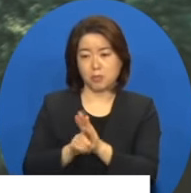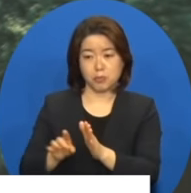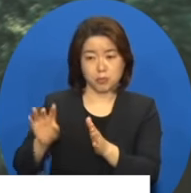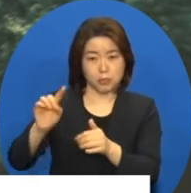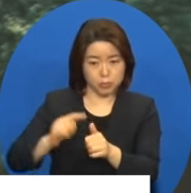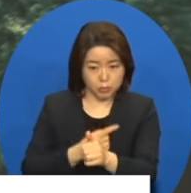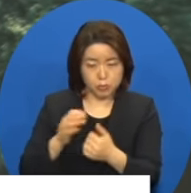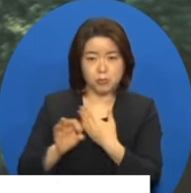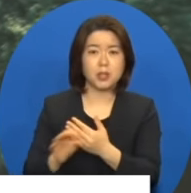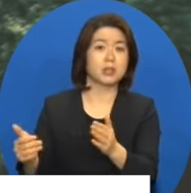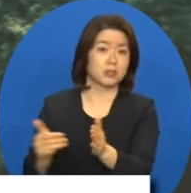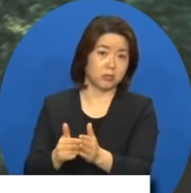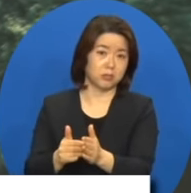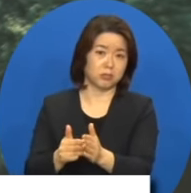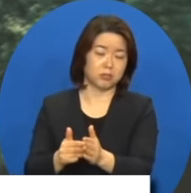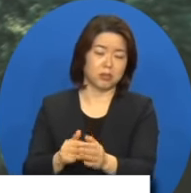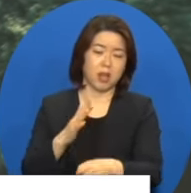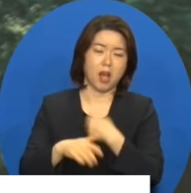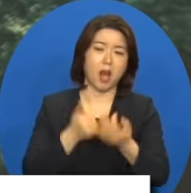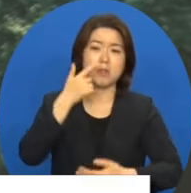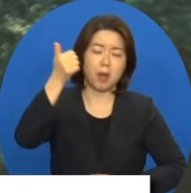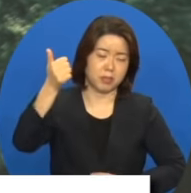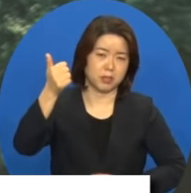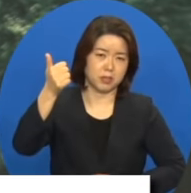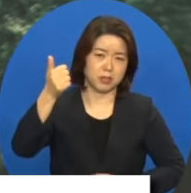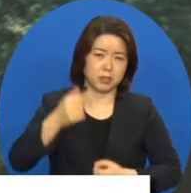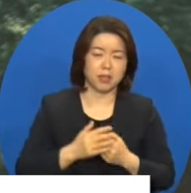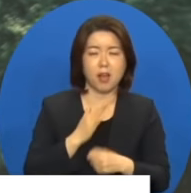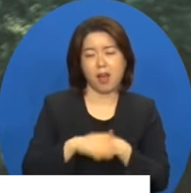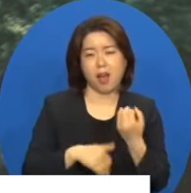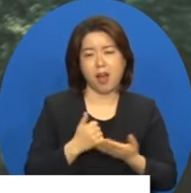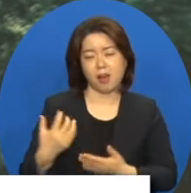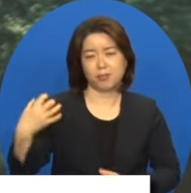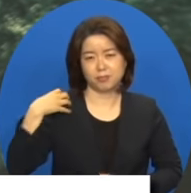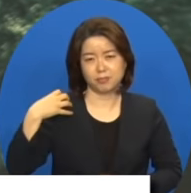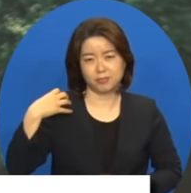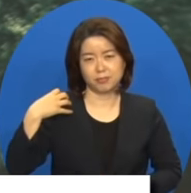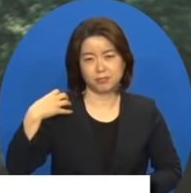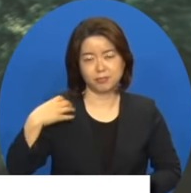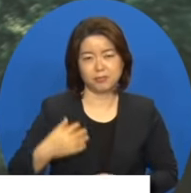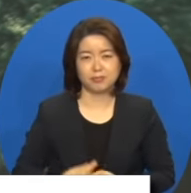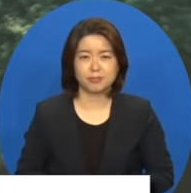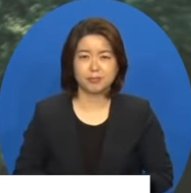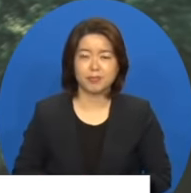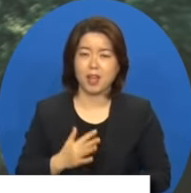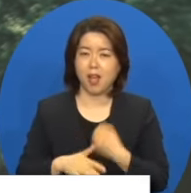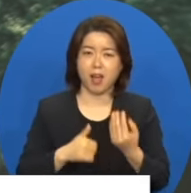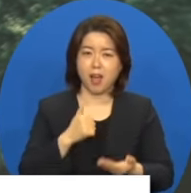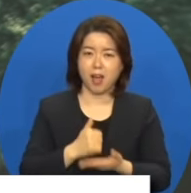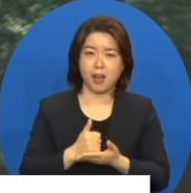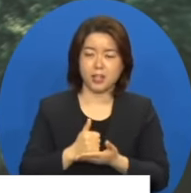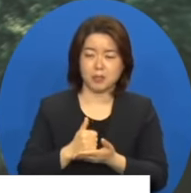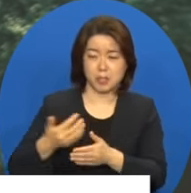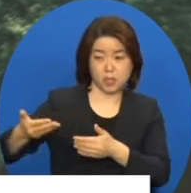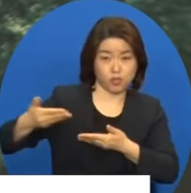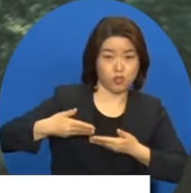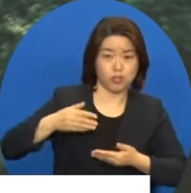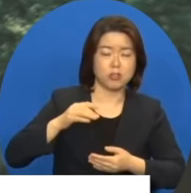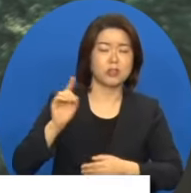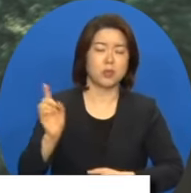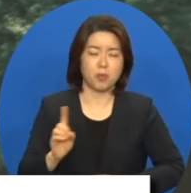끝입니다. 하나님이 아버지시잖아. 하나님이 책임지실 거잖아. 하나님이 공급하실 텐데